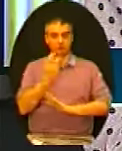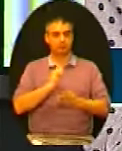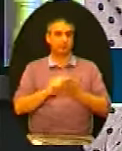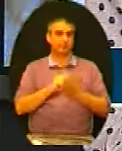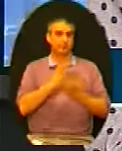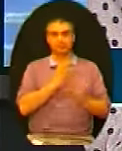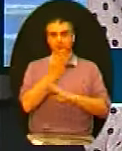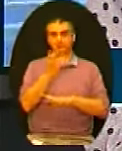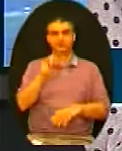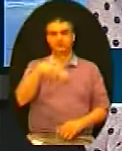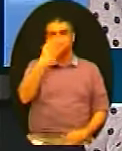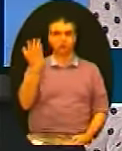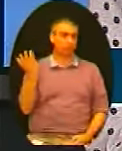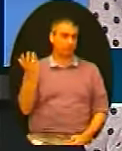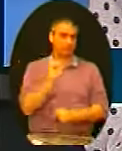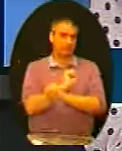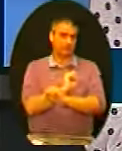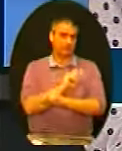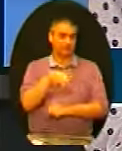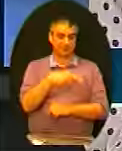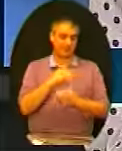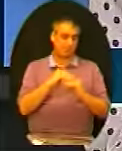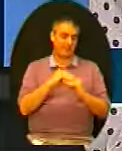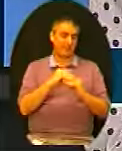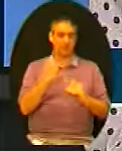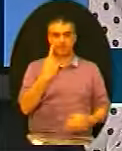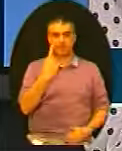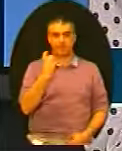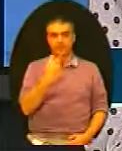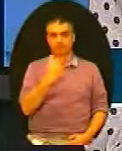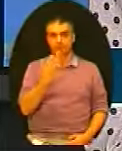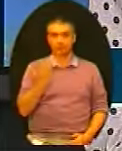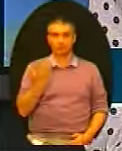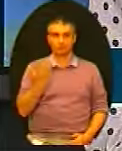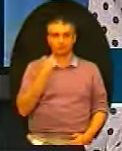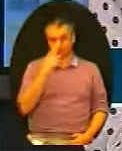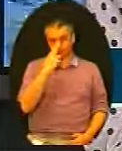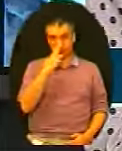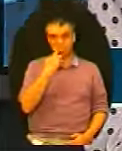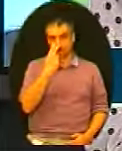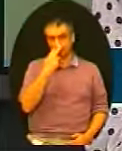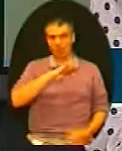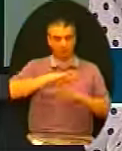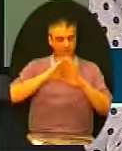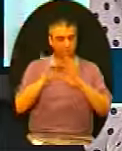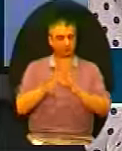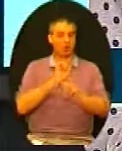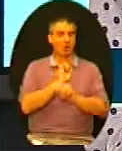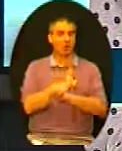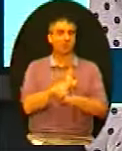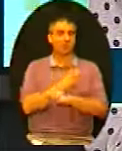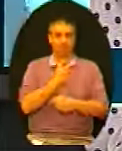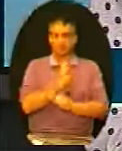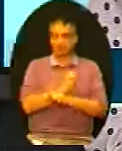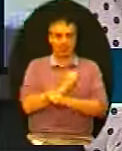שלו והולך לסיור. בכלא, סיור לפחות פעם בשבוע, שהוא ינסה לראות את כל האסירים.